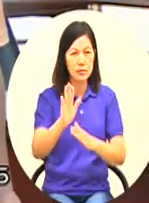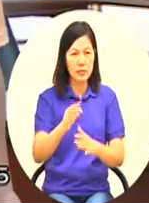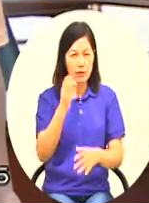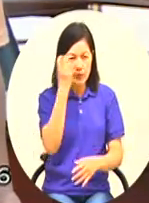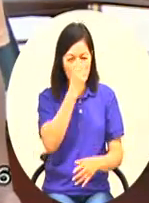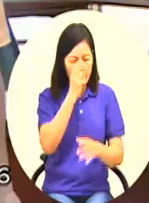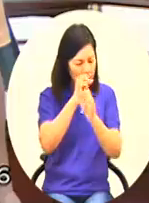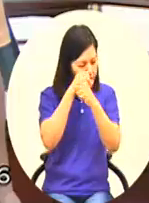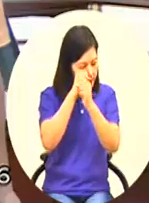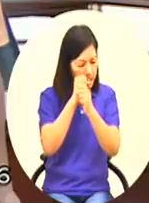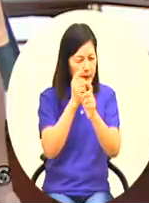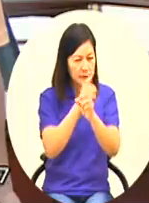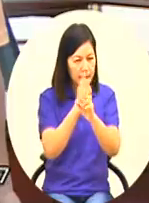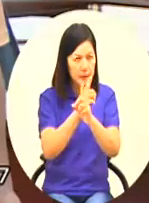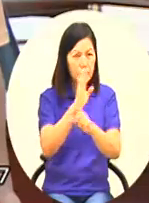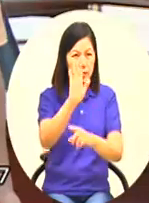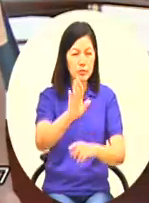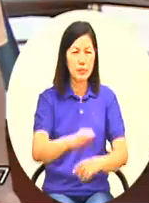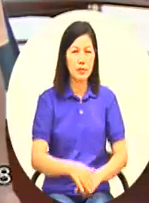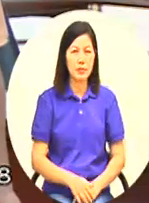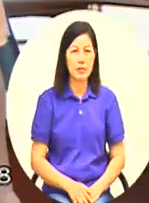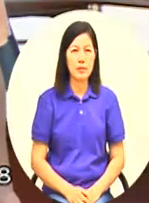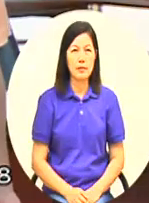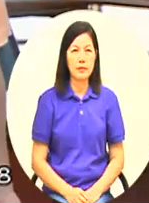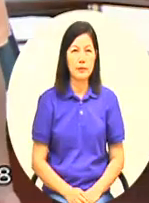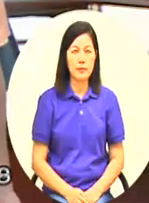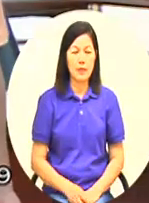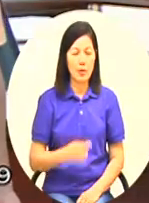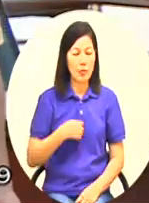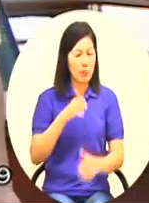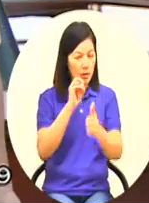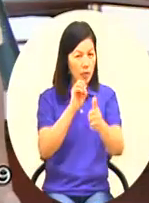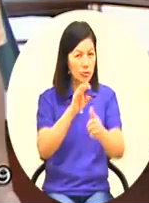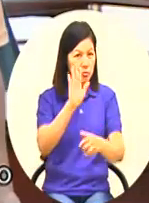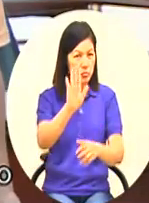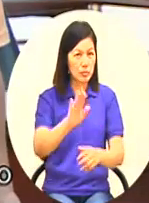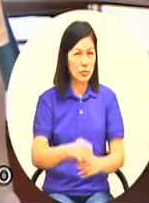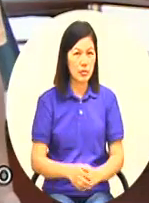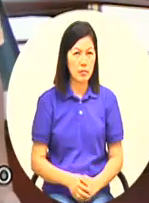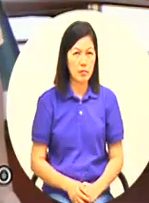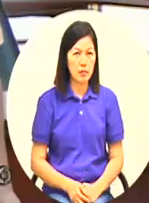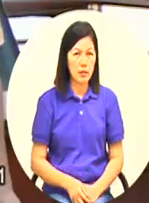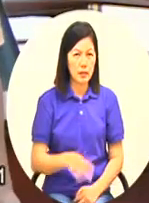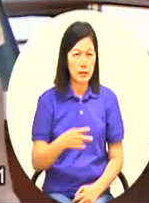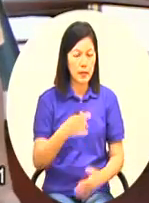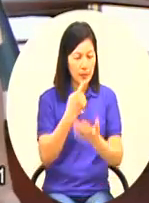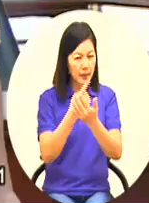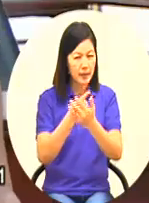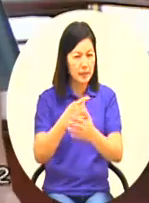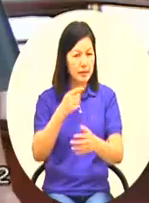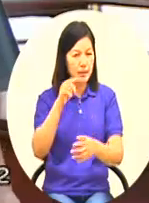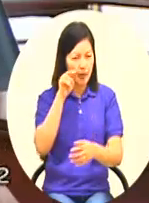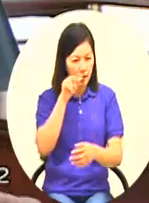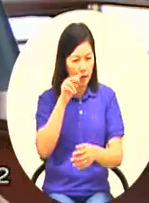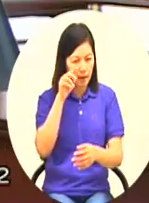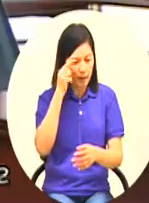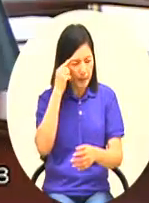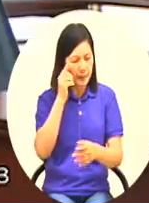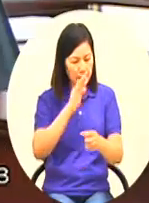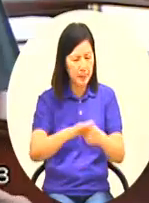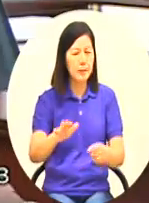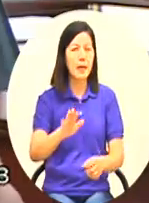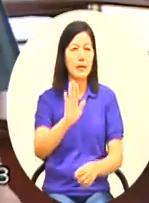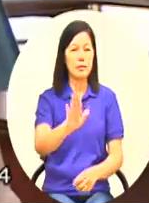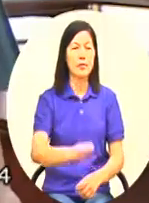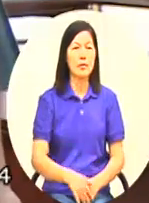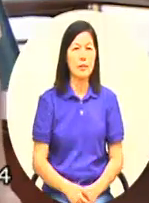哦，我嘛是条条，咱的检验嘛是哦，有那有咧在反映嘛，但是用料对不对？哦，每四年都是很满意啦。哦，是难得。